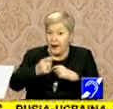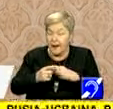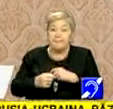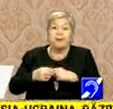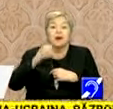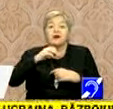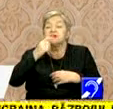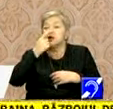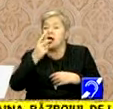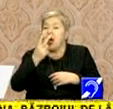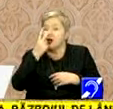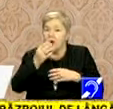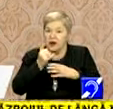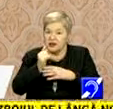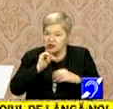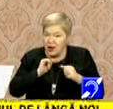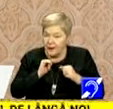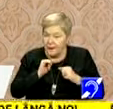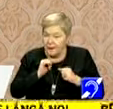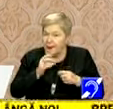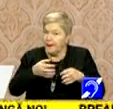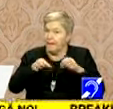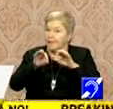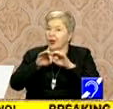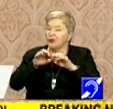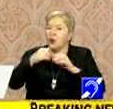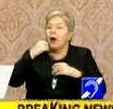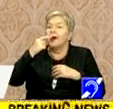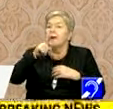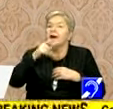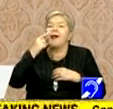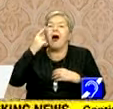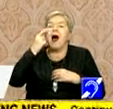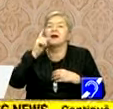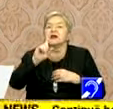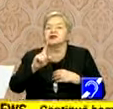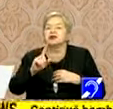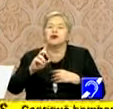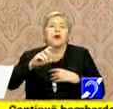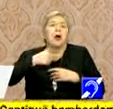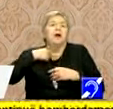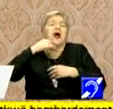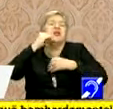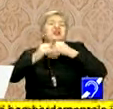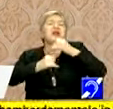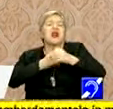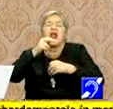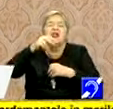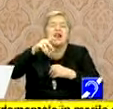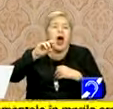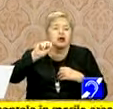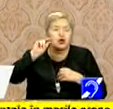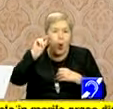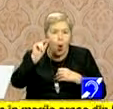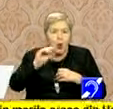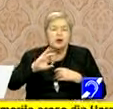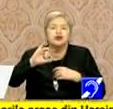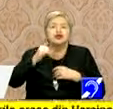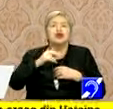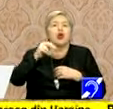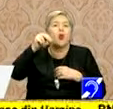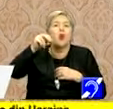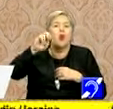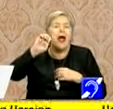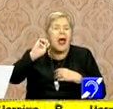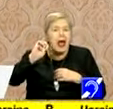a greșit din punct de vedere strategic atunci când a crezut că comunitatea internațională, NATO și Uniunea